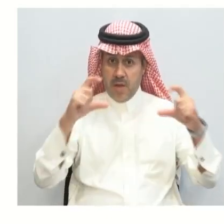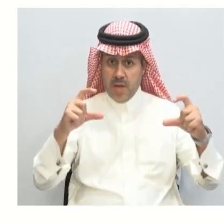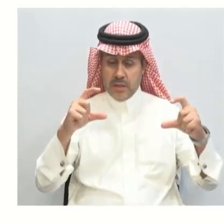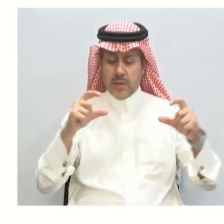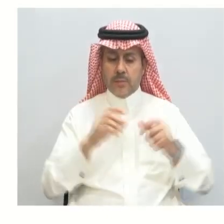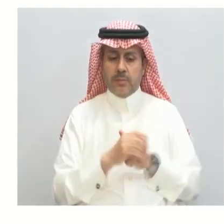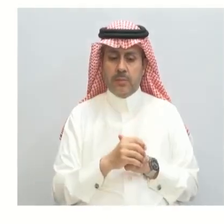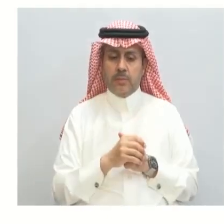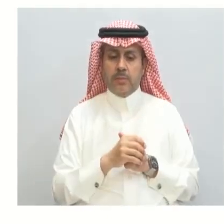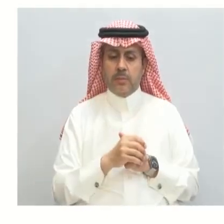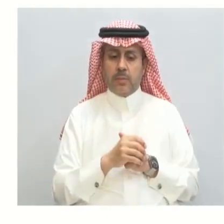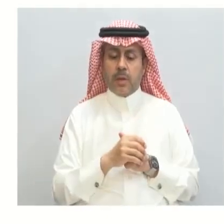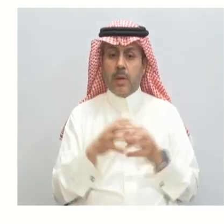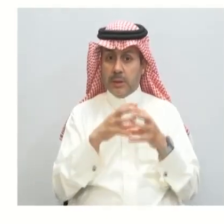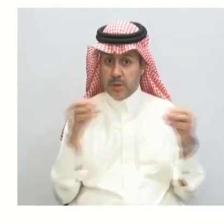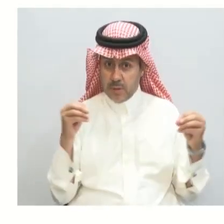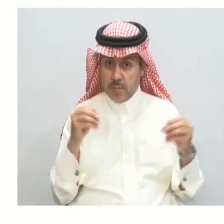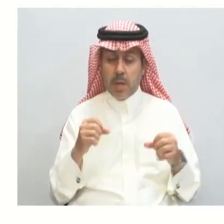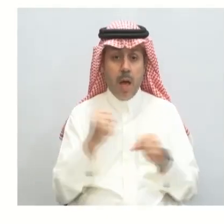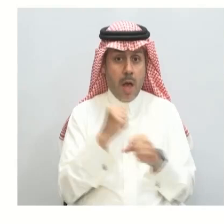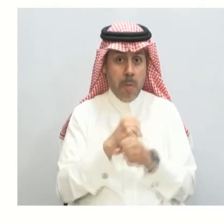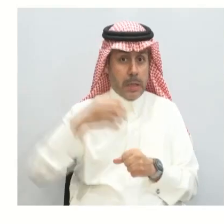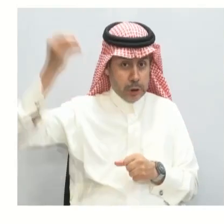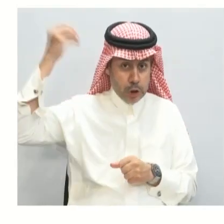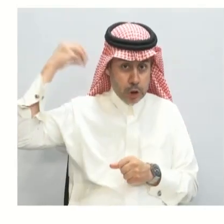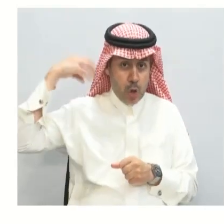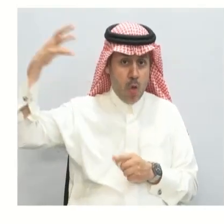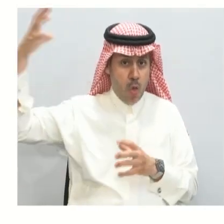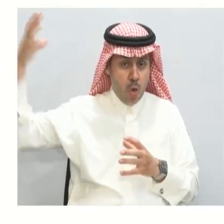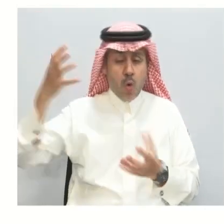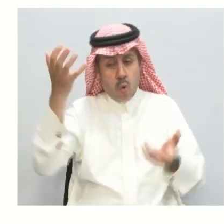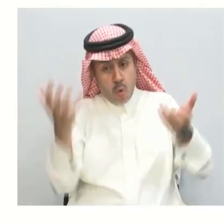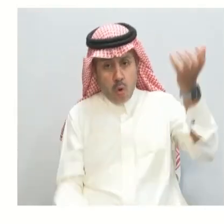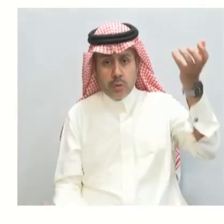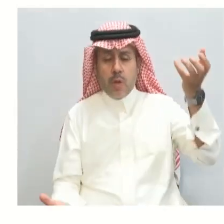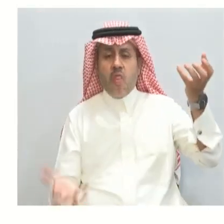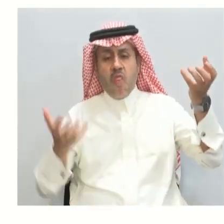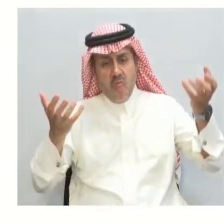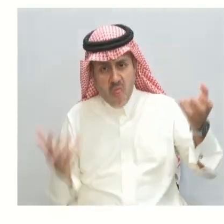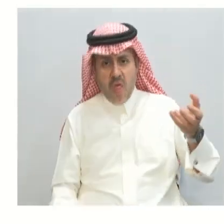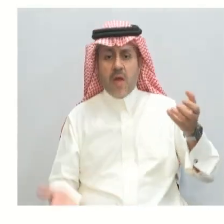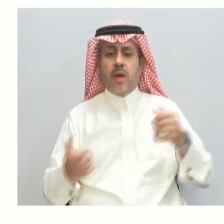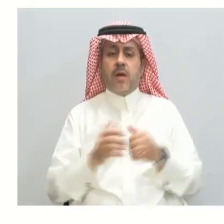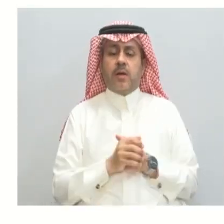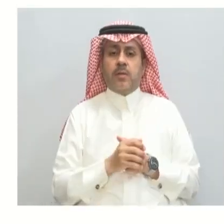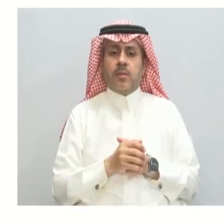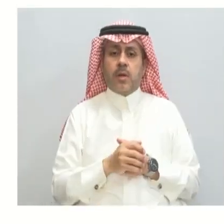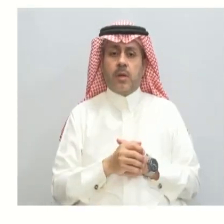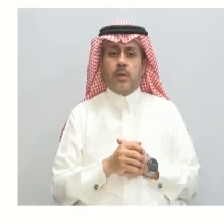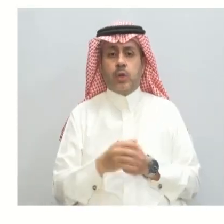اي من كانت اعماله الصالحه هي الراجحه هي الكثيره هذه هذه تثقل